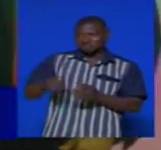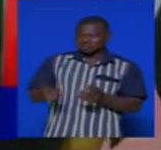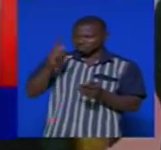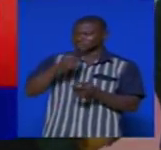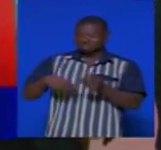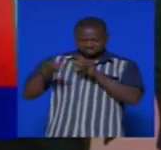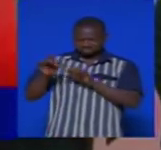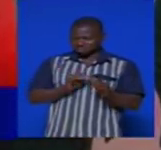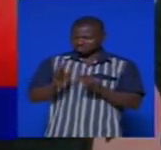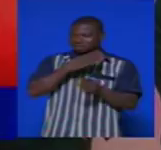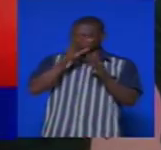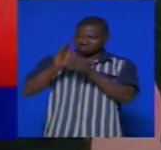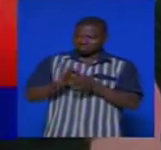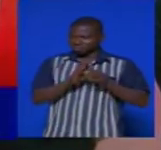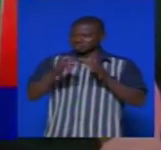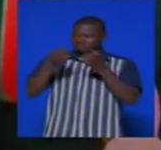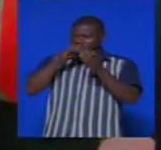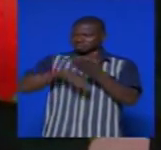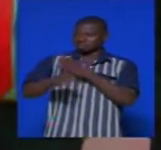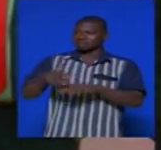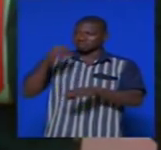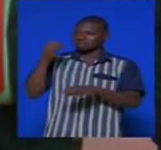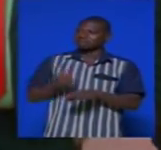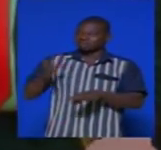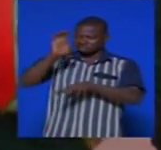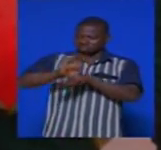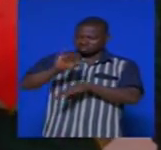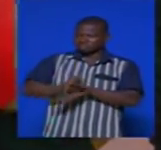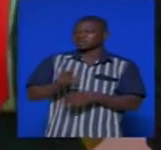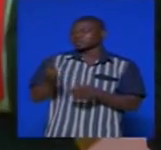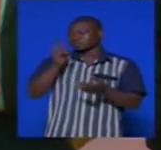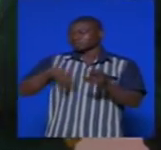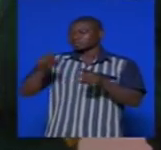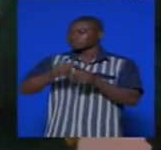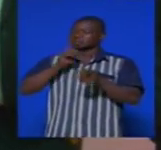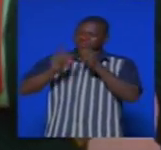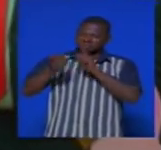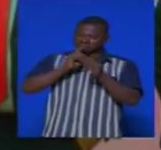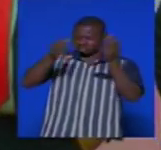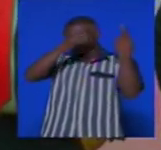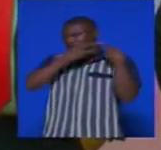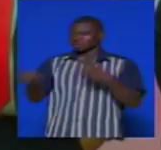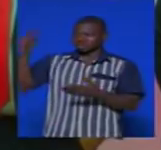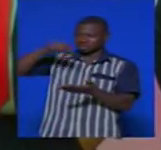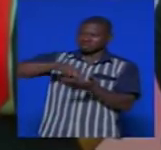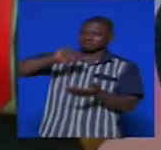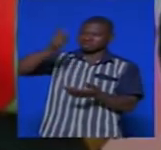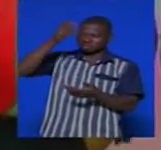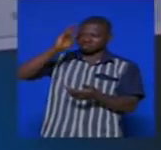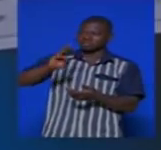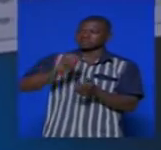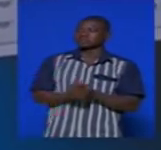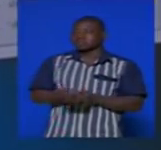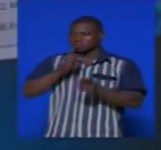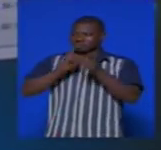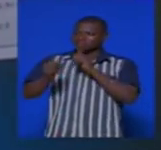pays. Lorsque nous sommes arrivés aux responsabilités en 2016, j'avais indiqué que le Burkina Faso se trouvait dans une situation